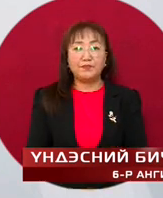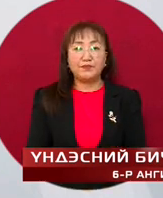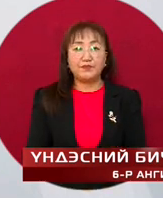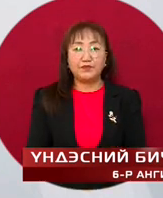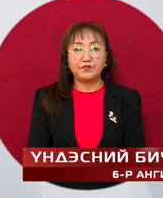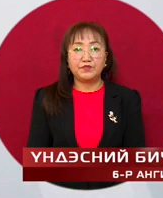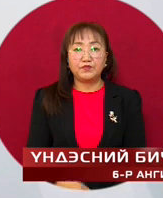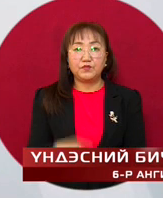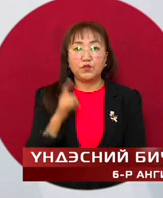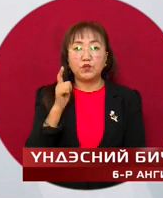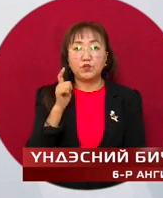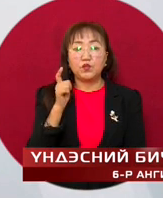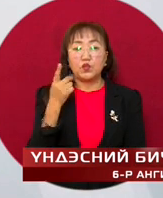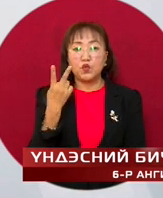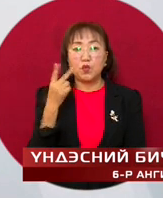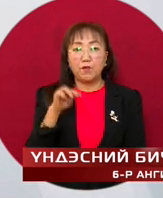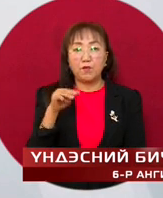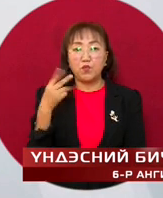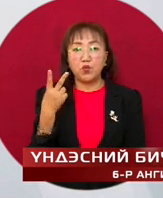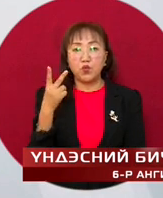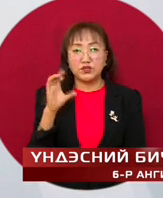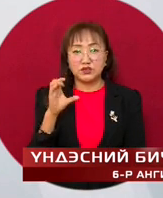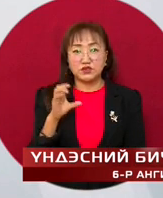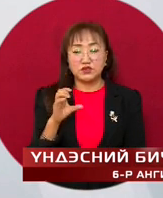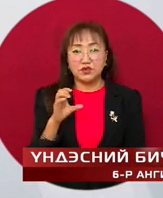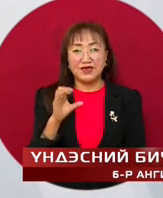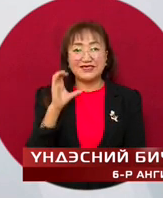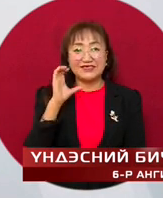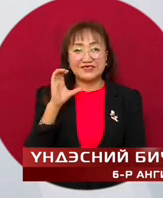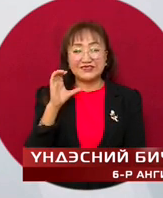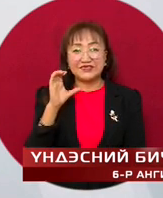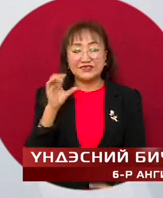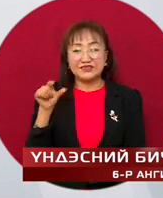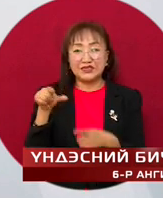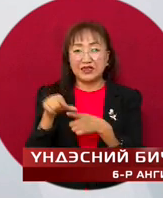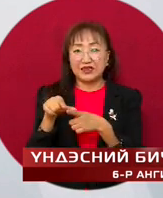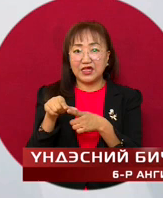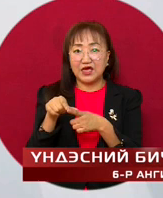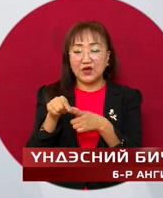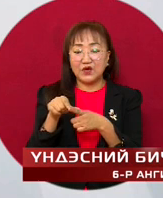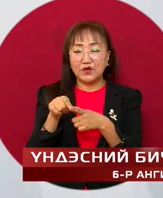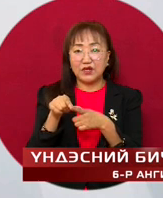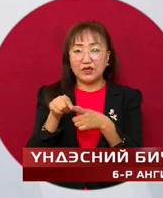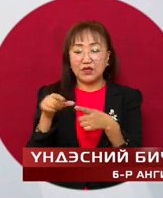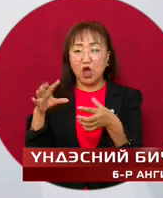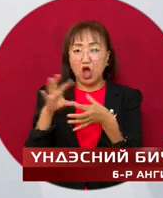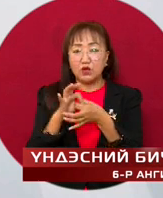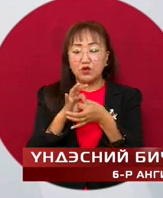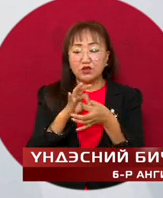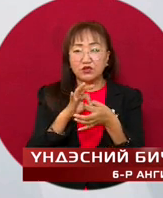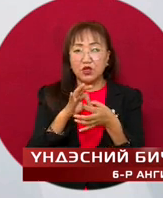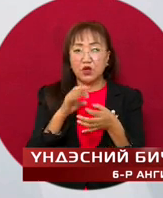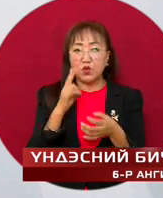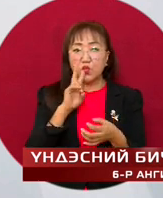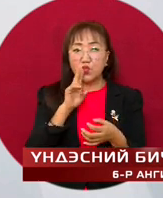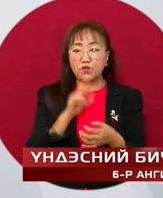За хүмүүс. За эс даврыг залгахдаа үгийн төгслийн энэ үсэг хасагдсан байгааг анзаараарай.